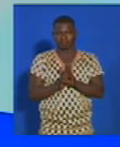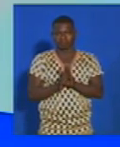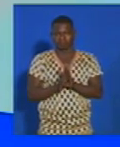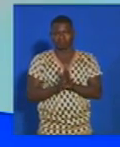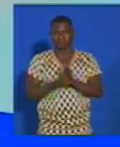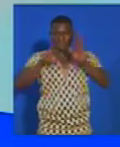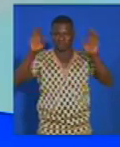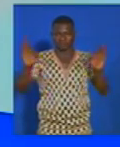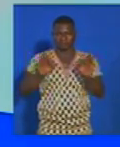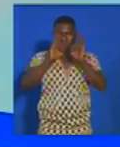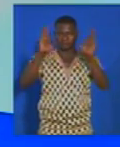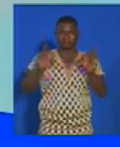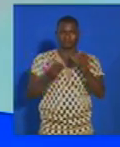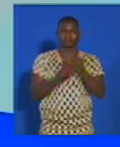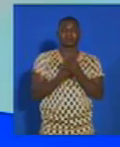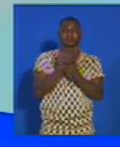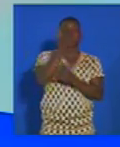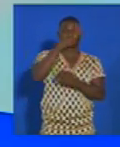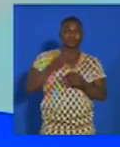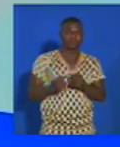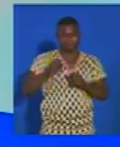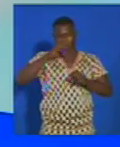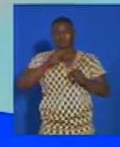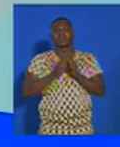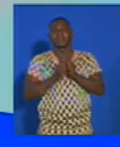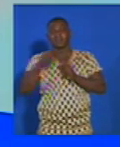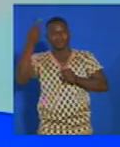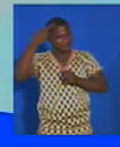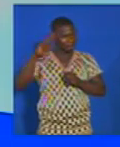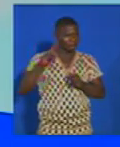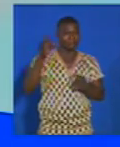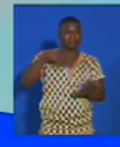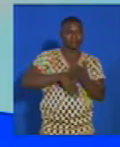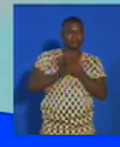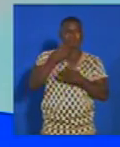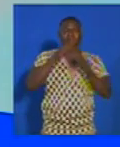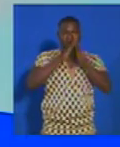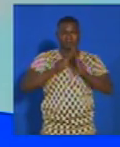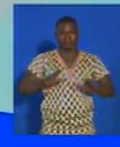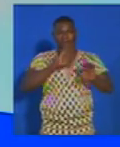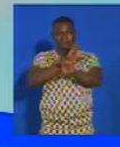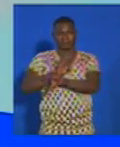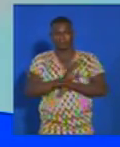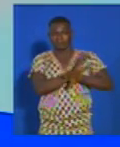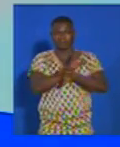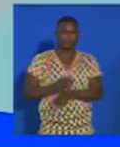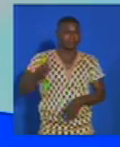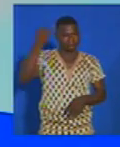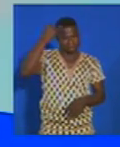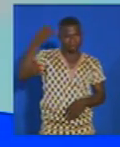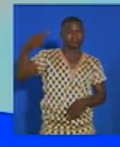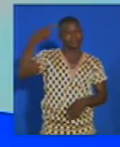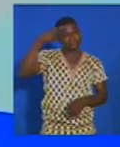du promoteur Sams Kalidja se déroule depuis jeudi dernier à la Maison de la Culture Jean-Pierre Guengané à Ouagadougou.